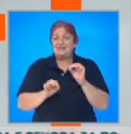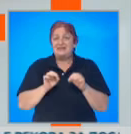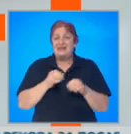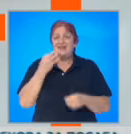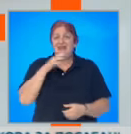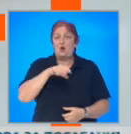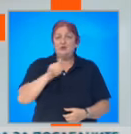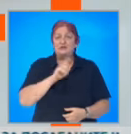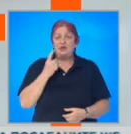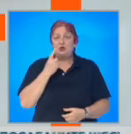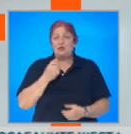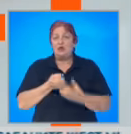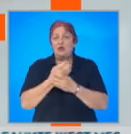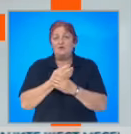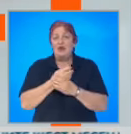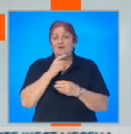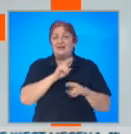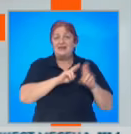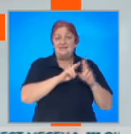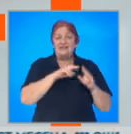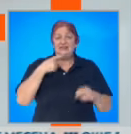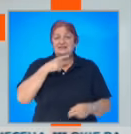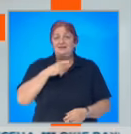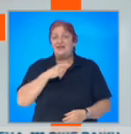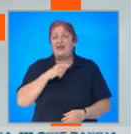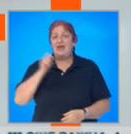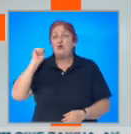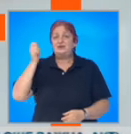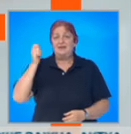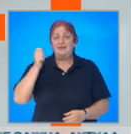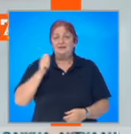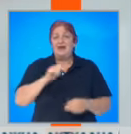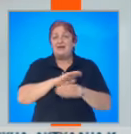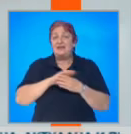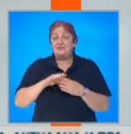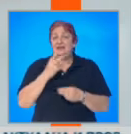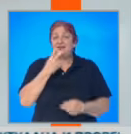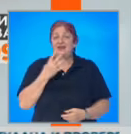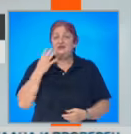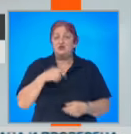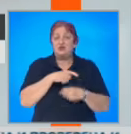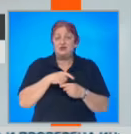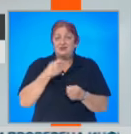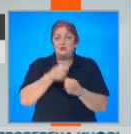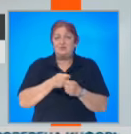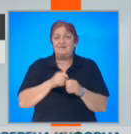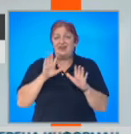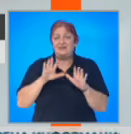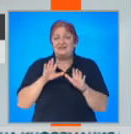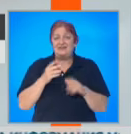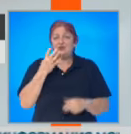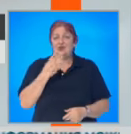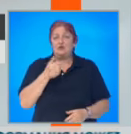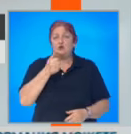В три области няма нито един нов регистриран. Това са Видин, Сливен и Кюстендил. За изминалите 24 часа са